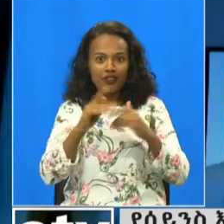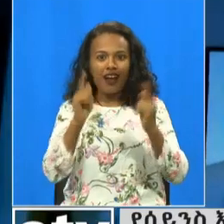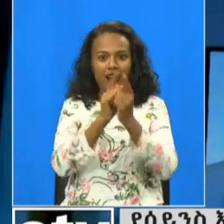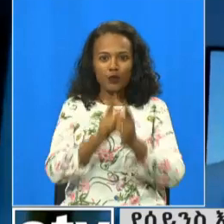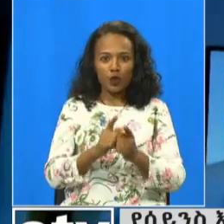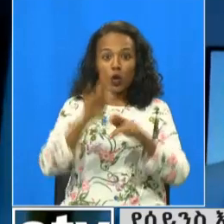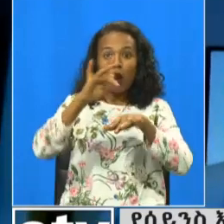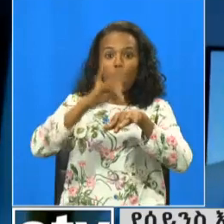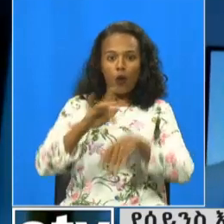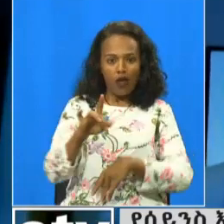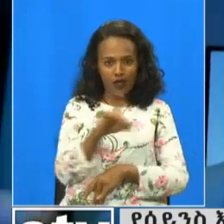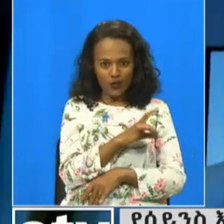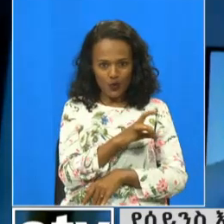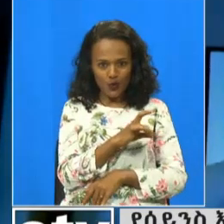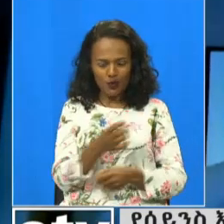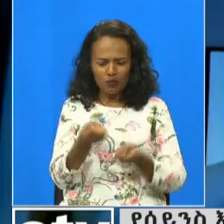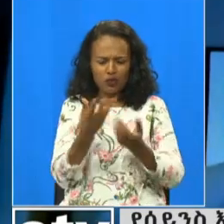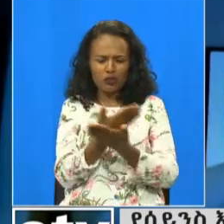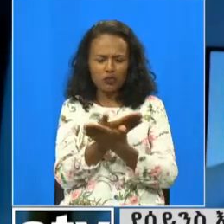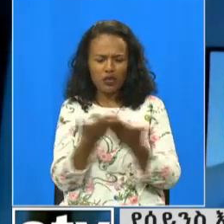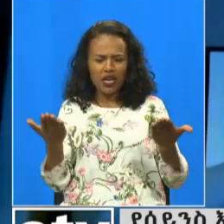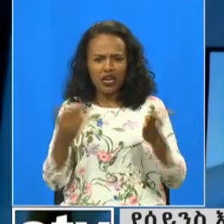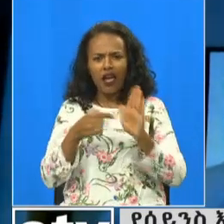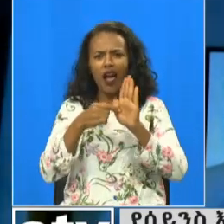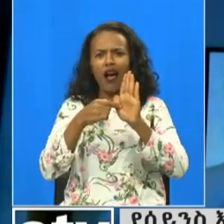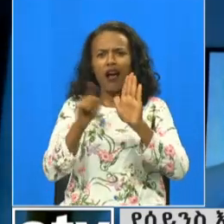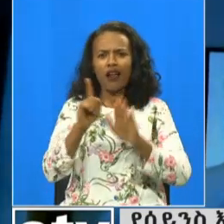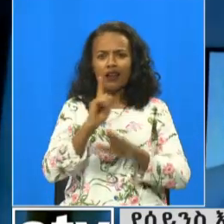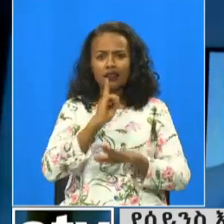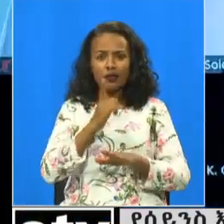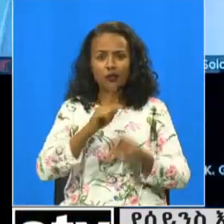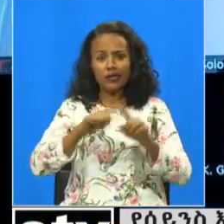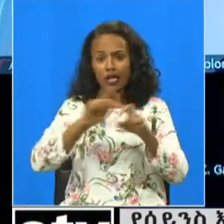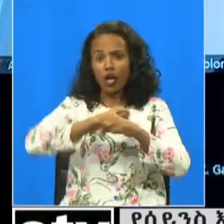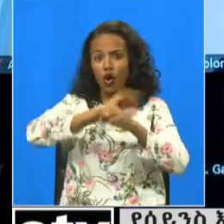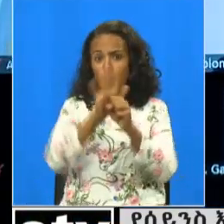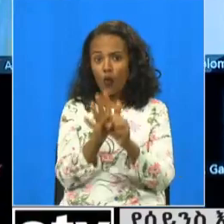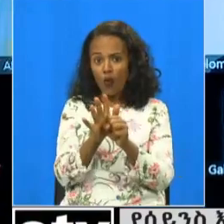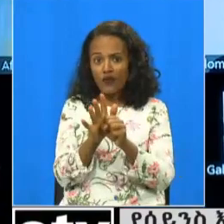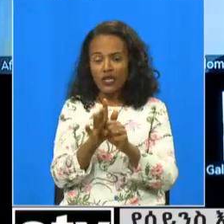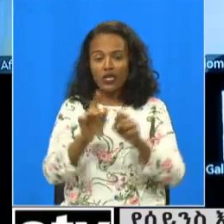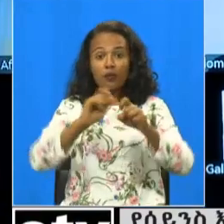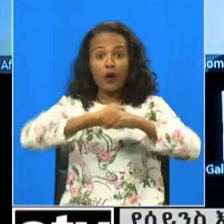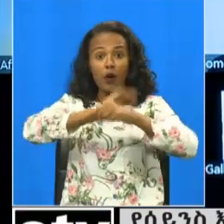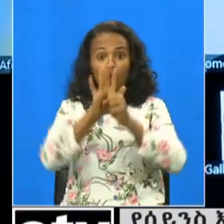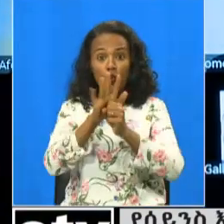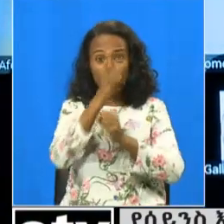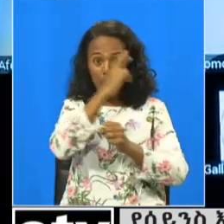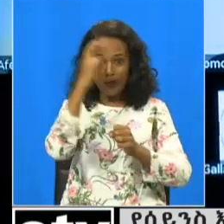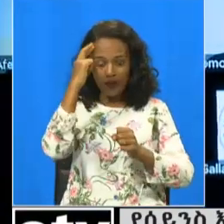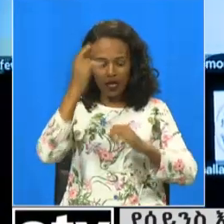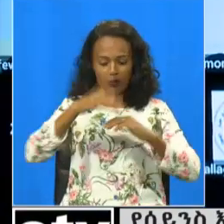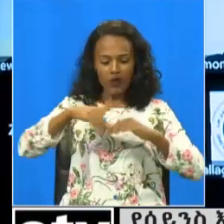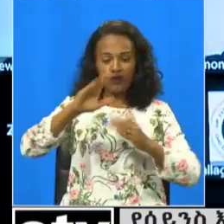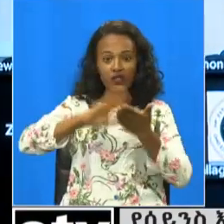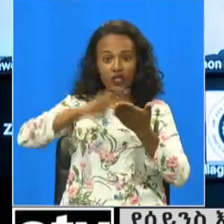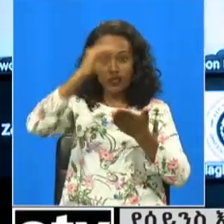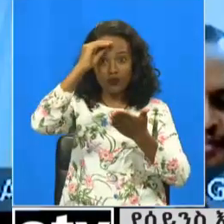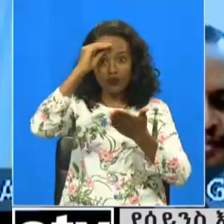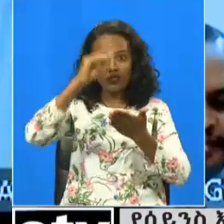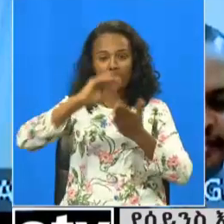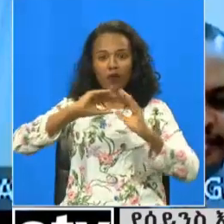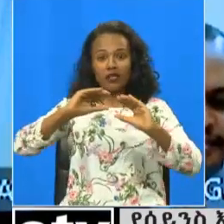ስንሄድ ብዙ ነገር ያጋለጠ ነው የሆነው ኮቪድ በተለይ። በኮሮና ቫይረስ ወረርሽኝ ምክንያት በከፍተኛ ትምህርት